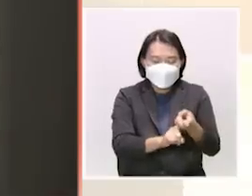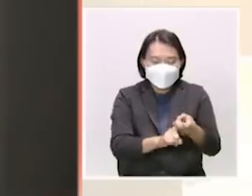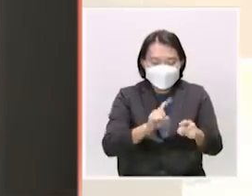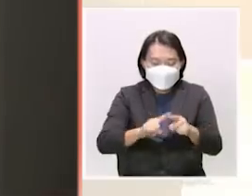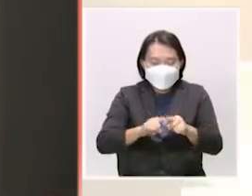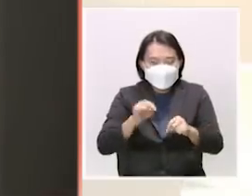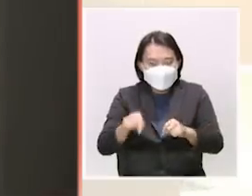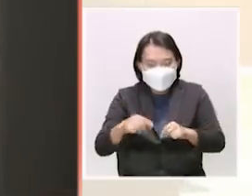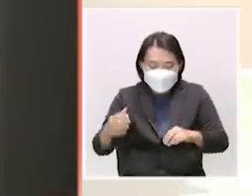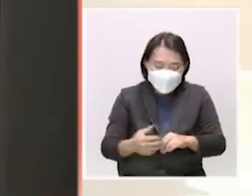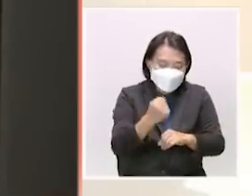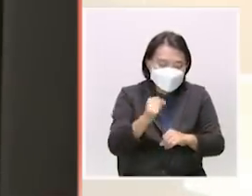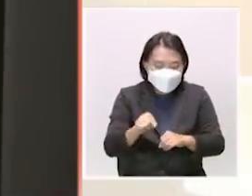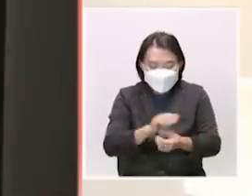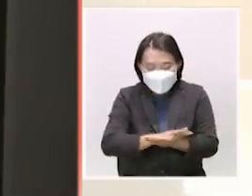ได้